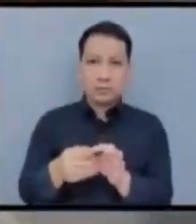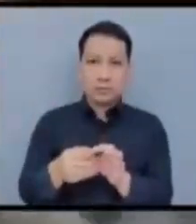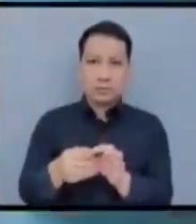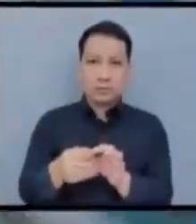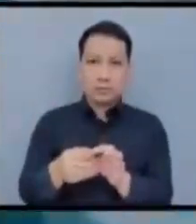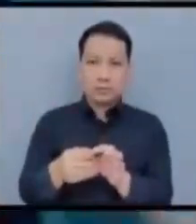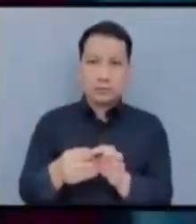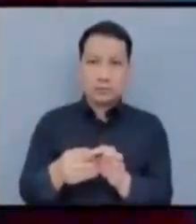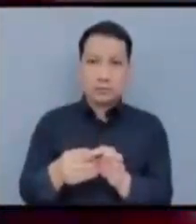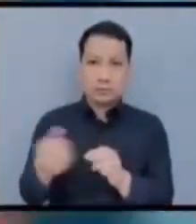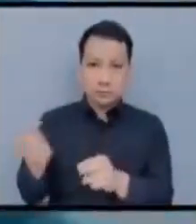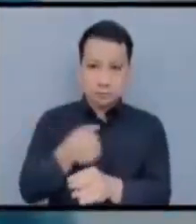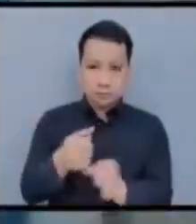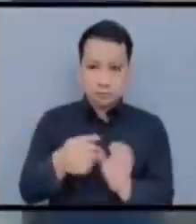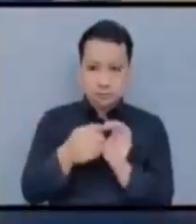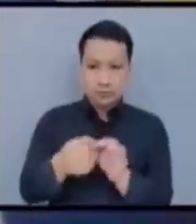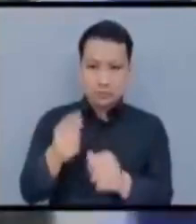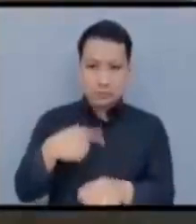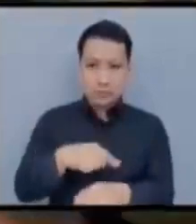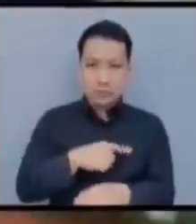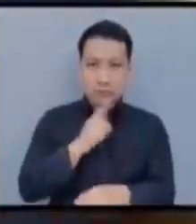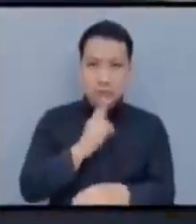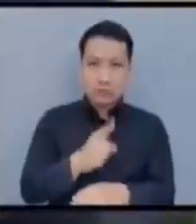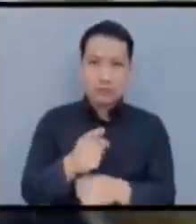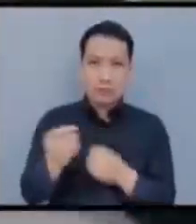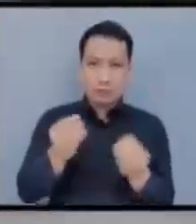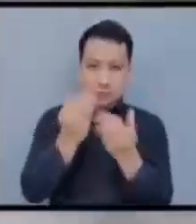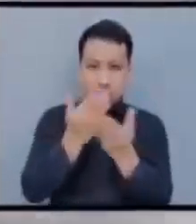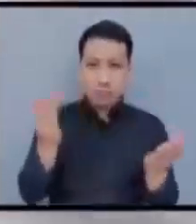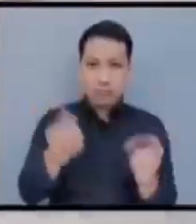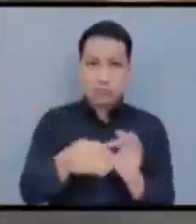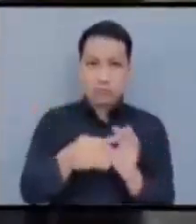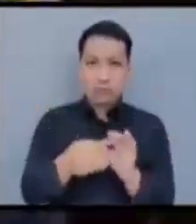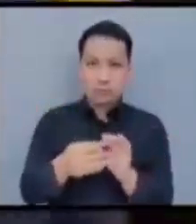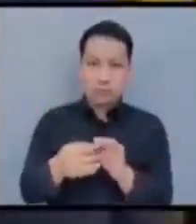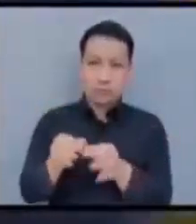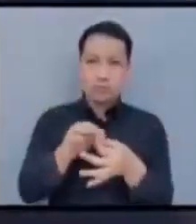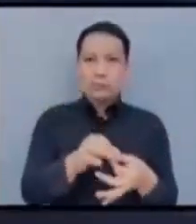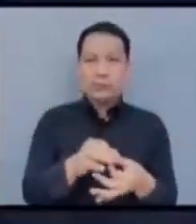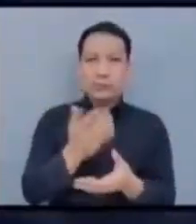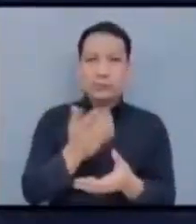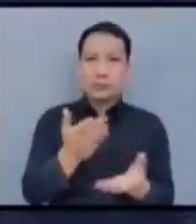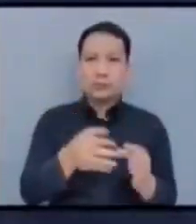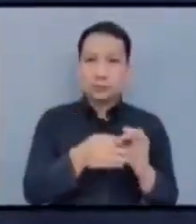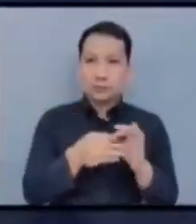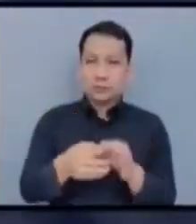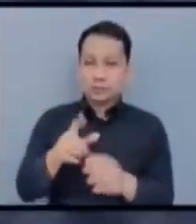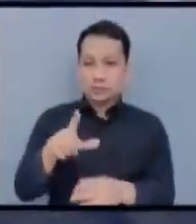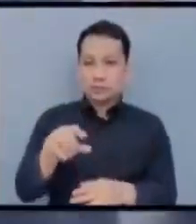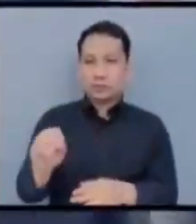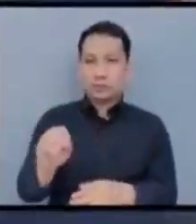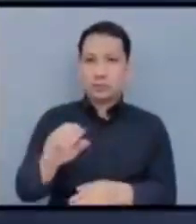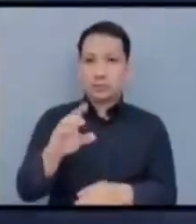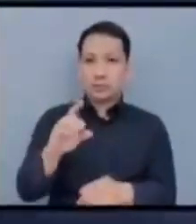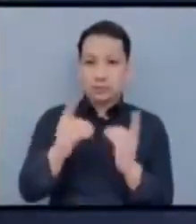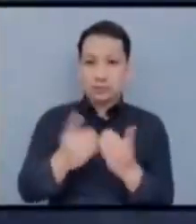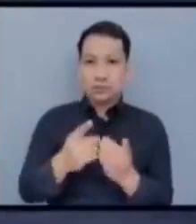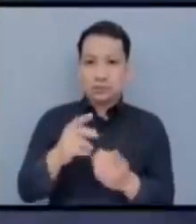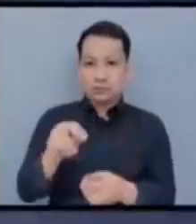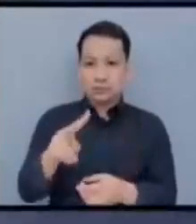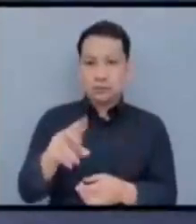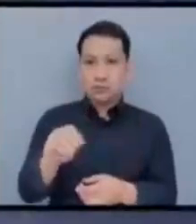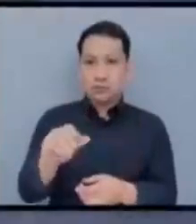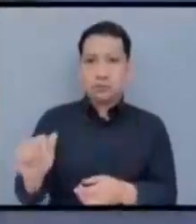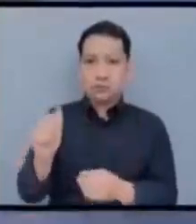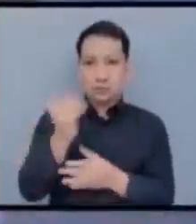ng lisensya. Matapos ang operasyon, sunod namang sinabon ng LTO Chief ang District Officer ng Novaliches.